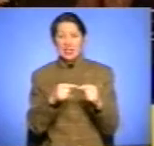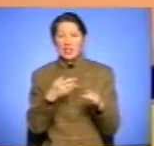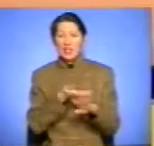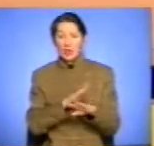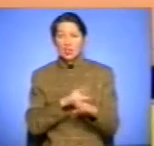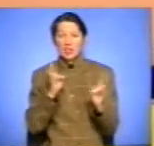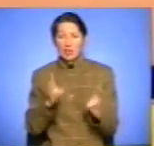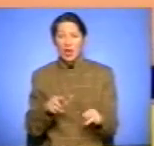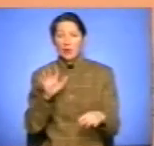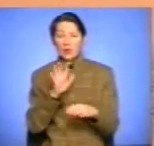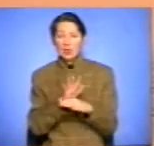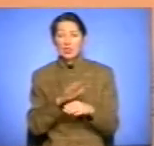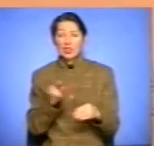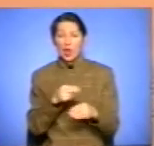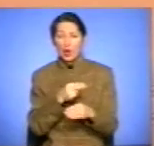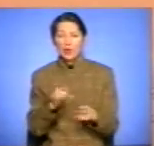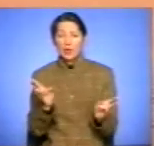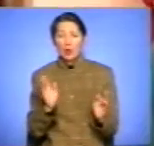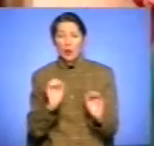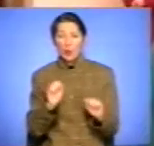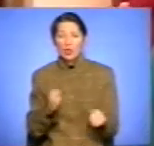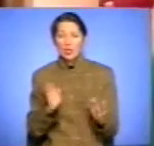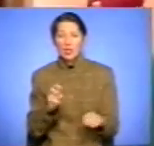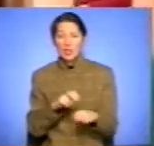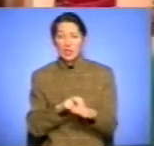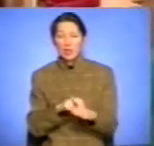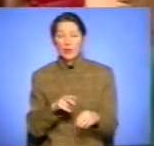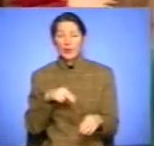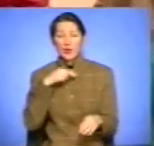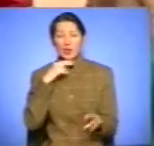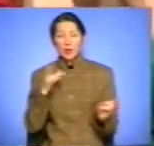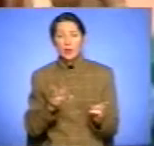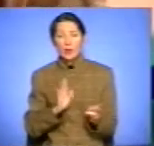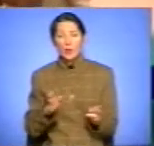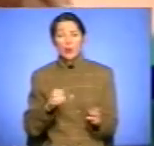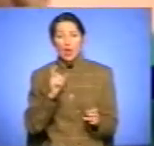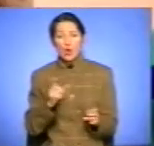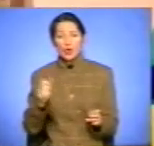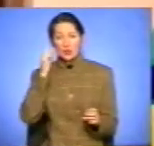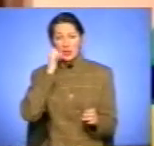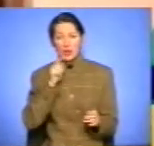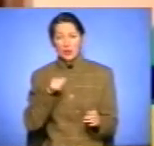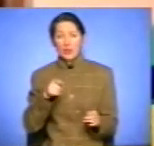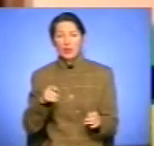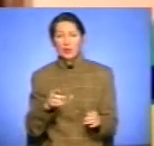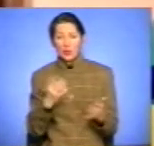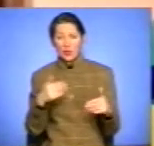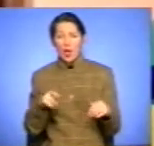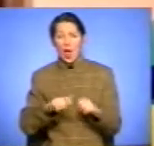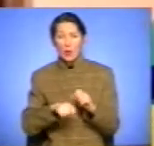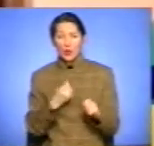обережними цими днями треба бути людям похилого віку і координація трошки порушена їм ваші рухатись